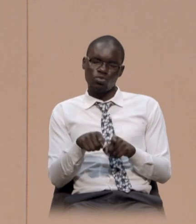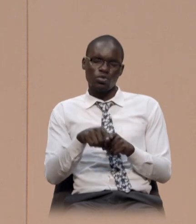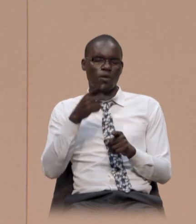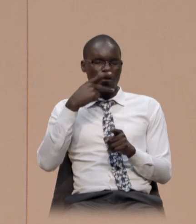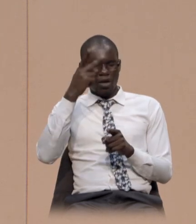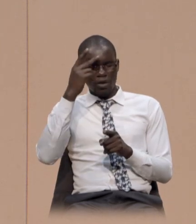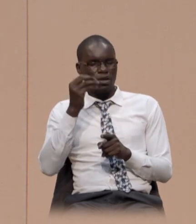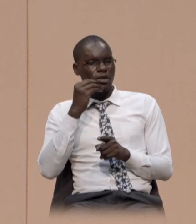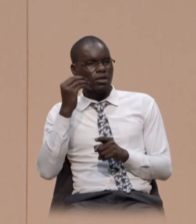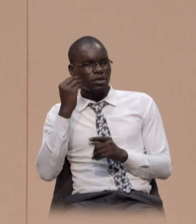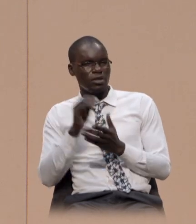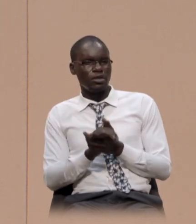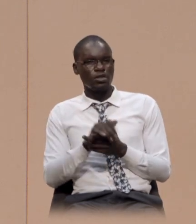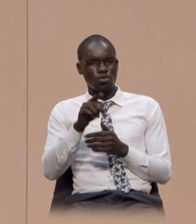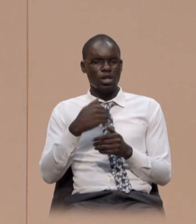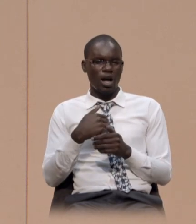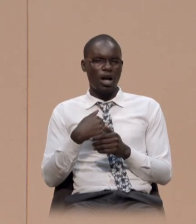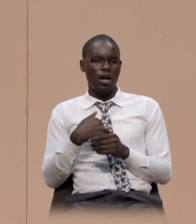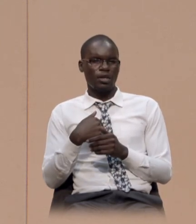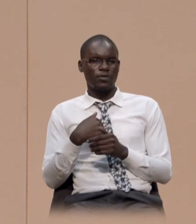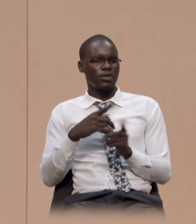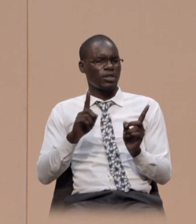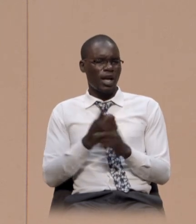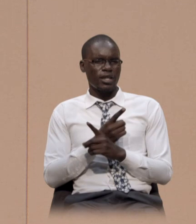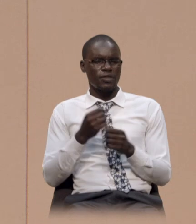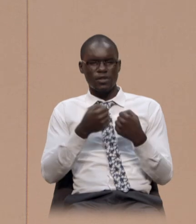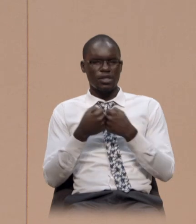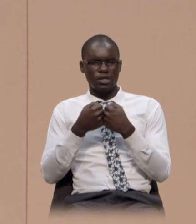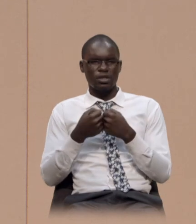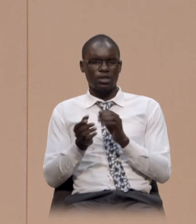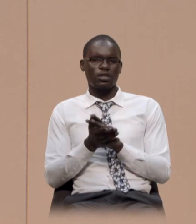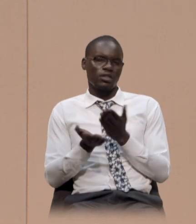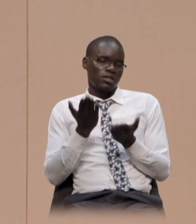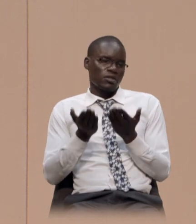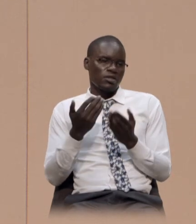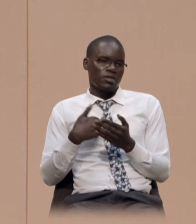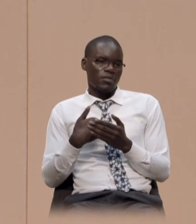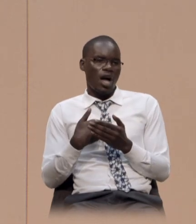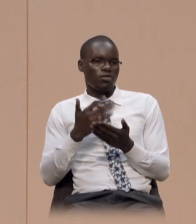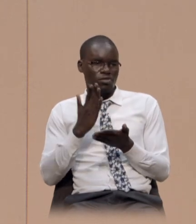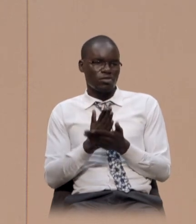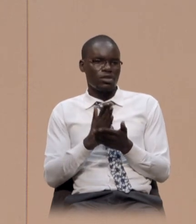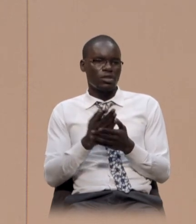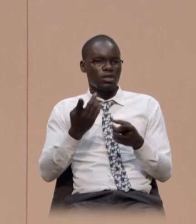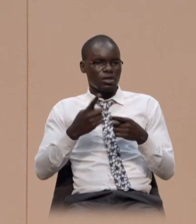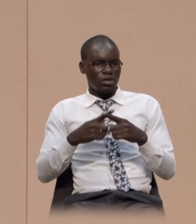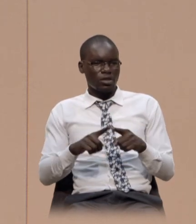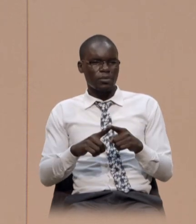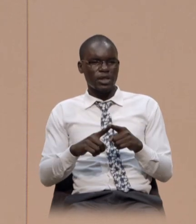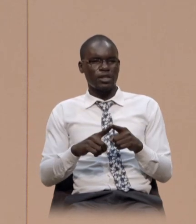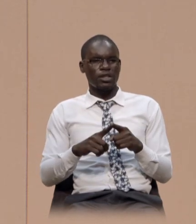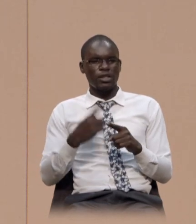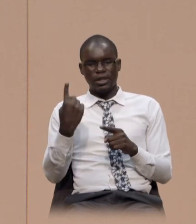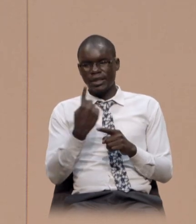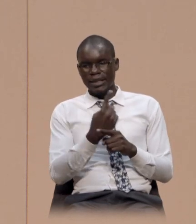nyumbani, uko na unique challenges. Inaweza kuwa challenge kweli. Lakini single